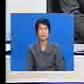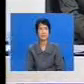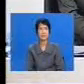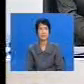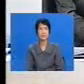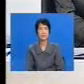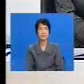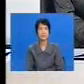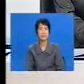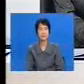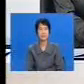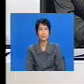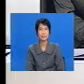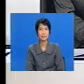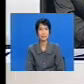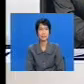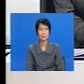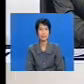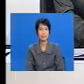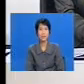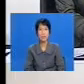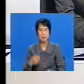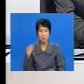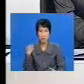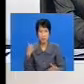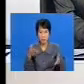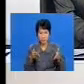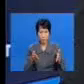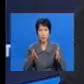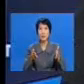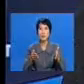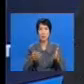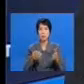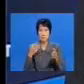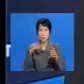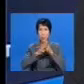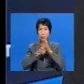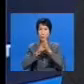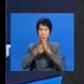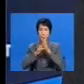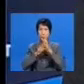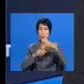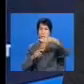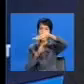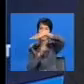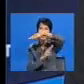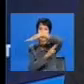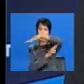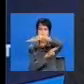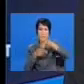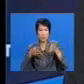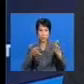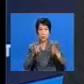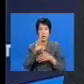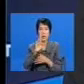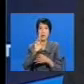เราชมข่าวภาคค่ำด้วยกันต่อนะคะไปดูกันค่ะว่ามีเส้นทางไหนเลี่ยงรัชโยธินกันได้บ้างค่ะสำหรับการปิดซ่อมสะพานข้ามแยกรัชโยธินตลอดทั้งเดือนกันยายนนี้